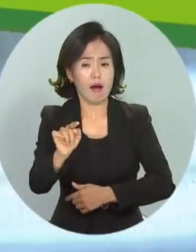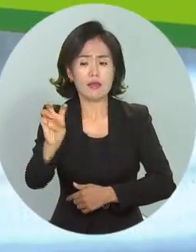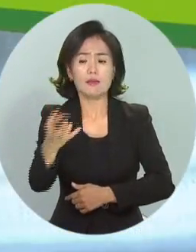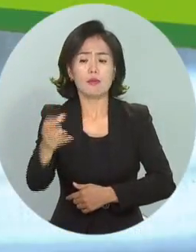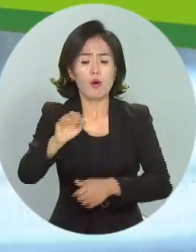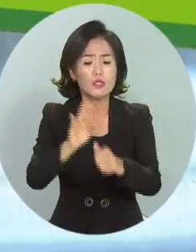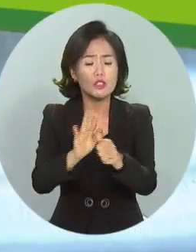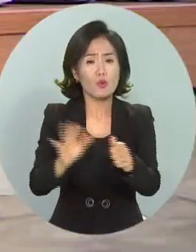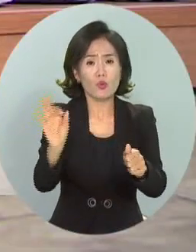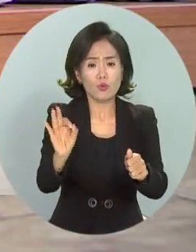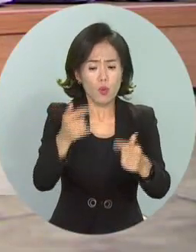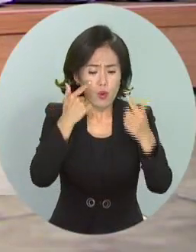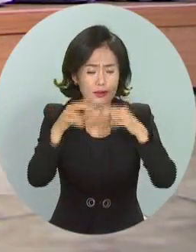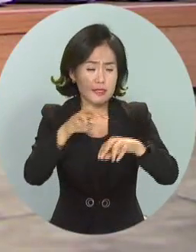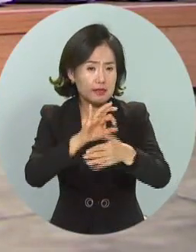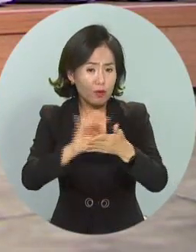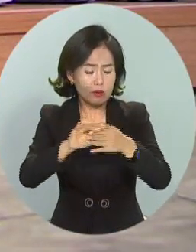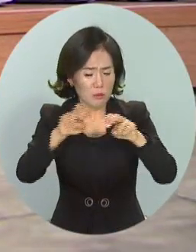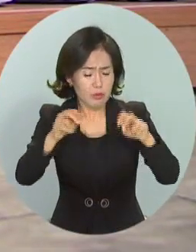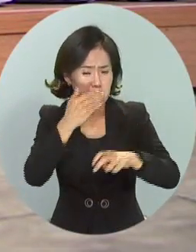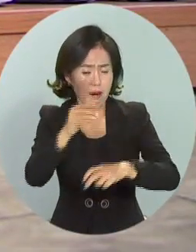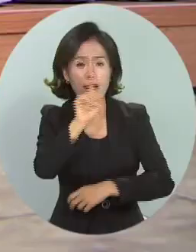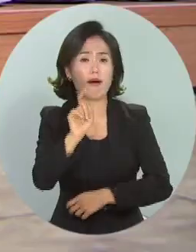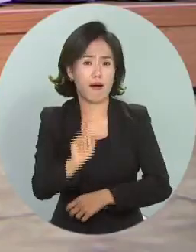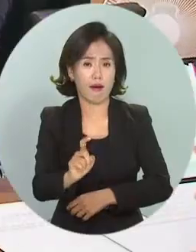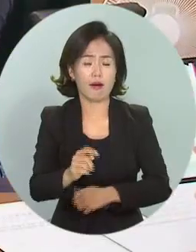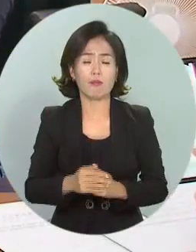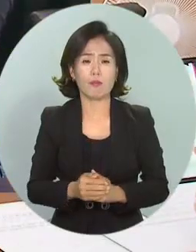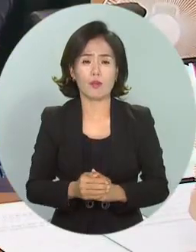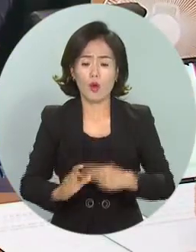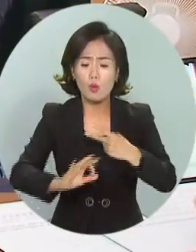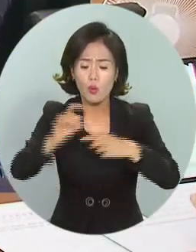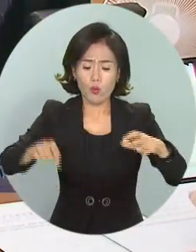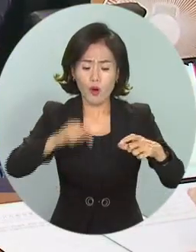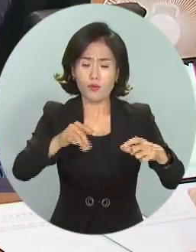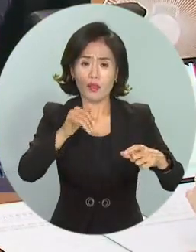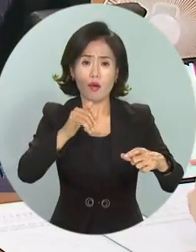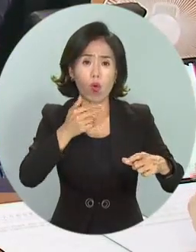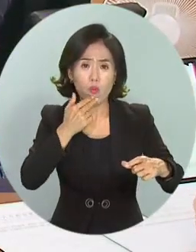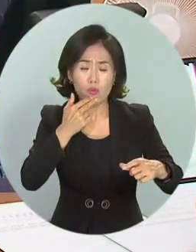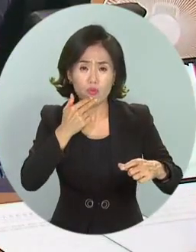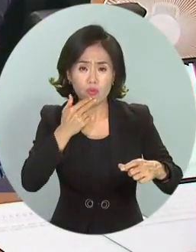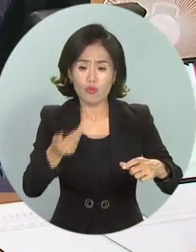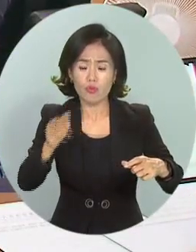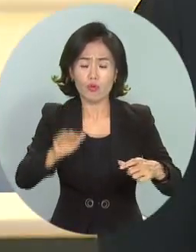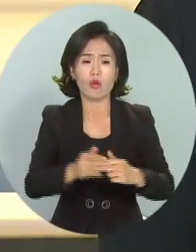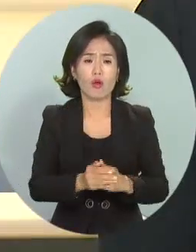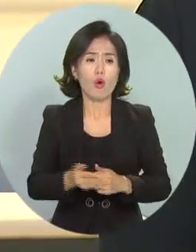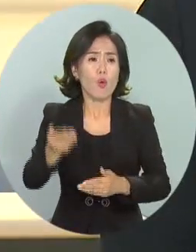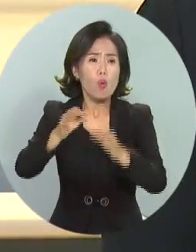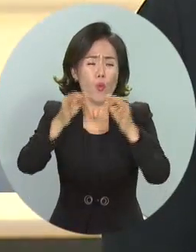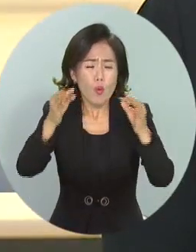지원금이 제대로 쓰이는지 들여다보는게 가능하냐는 겁니다 동구 안내에도 있지 않은 시설에 수년